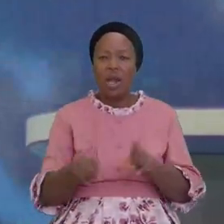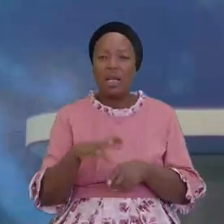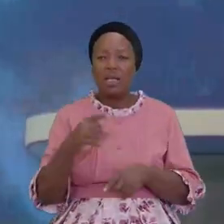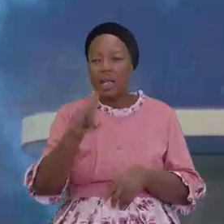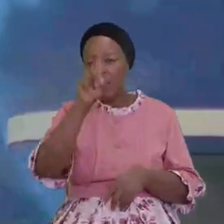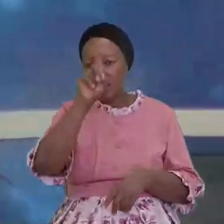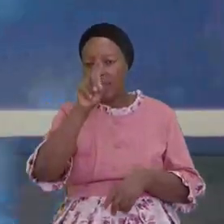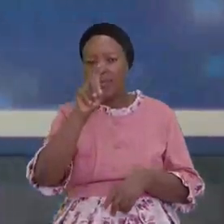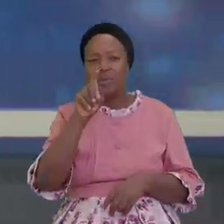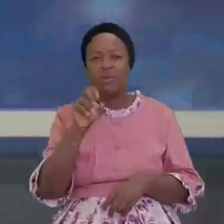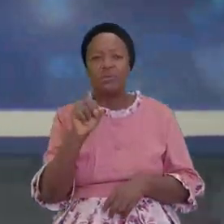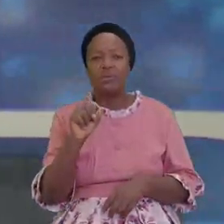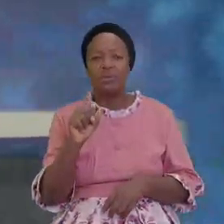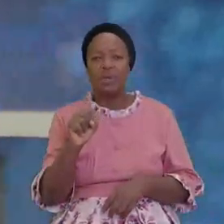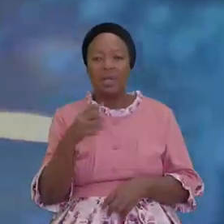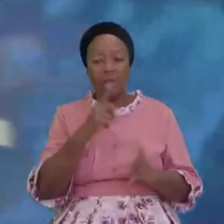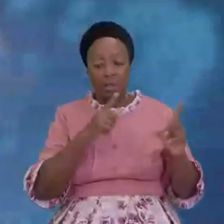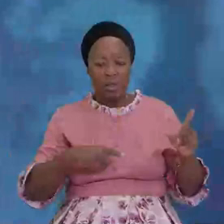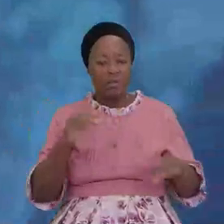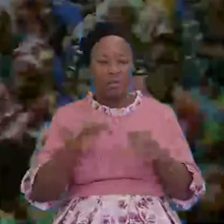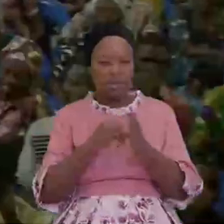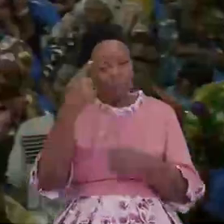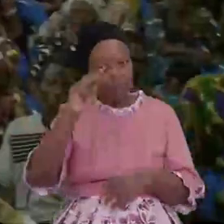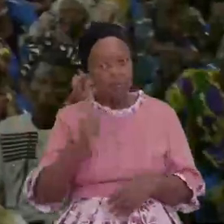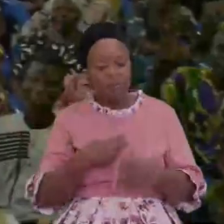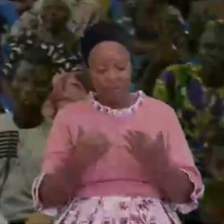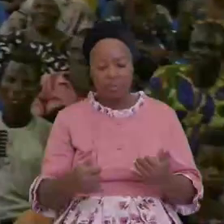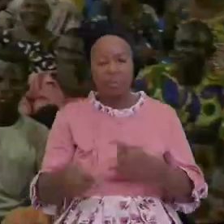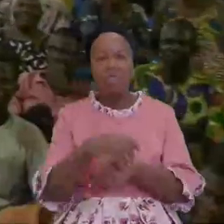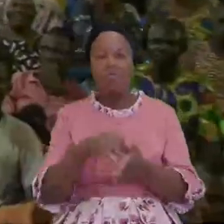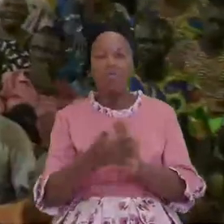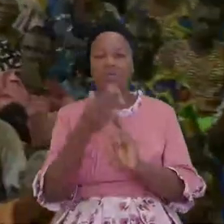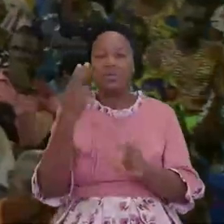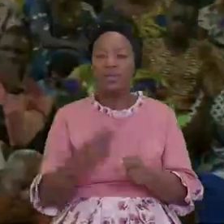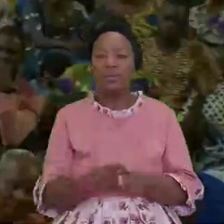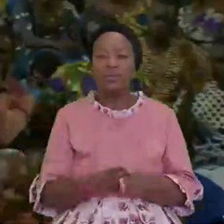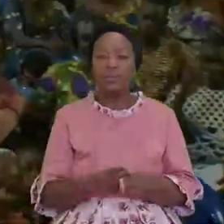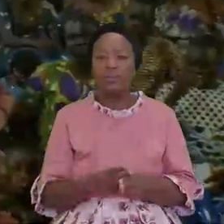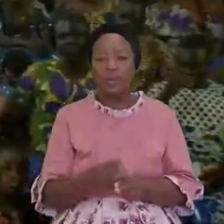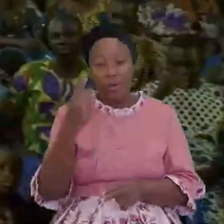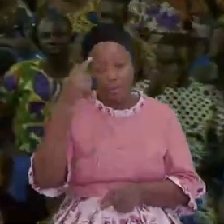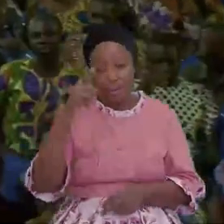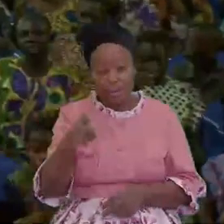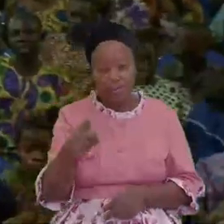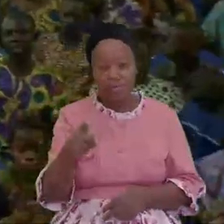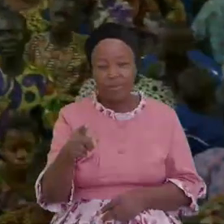Parce qu'il rajeunit ta vie comme l'aigle. Le Seigneur le fera pour nous ce soir.